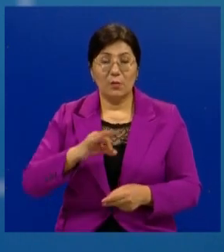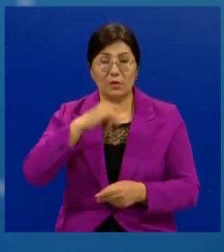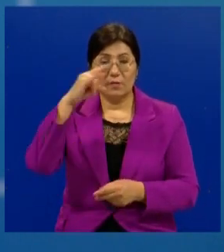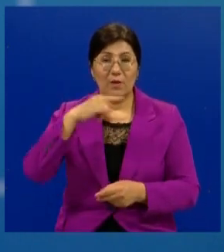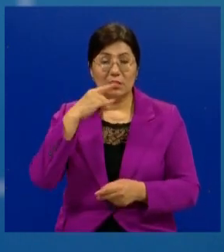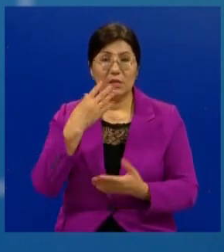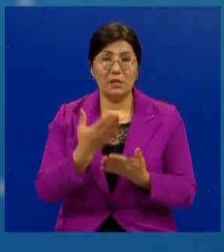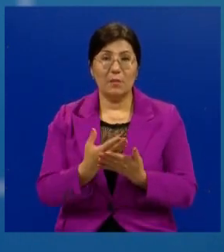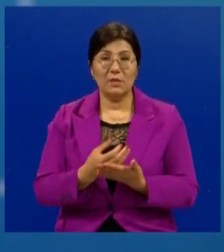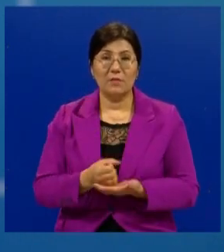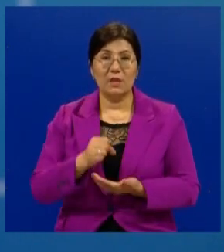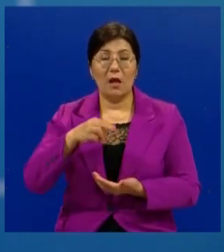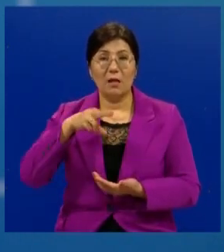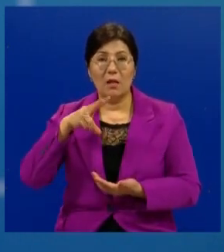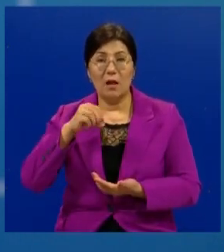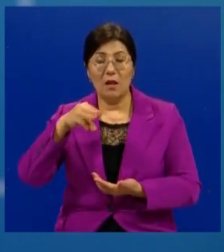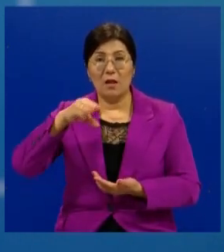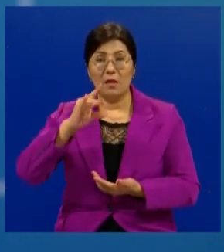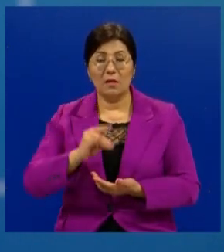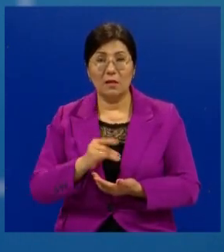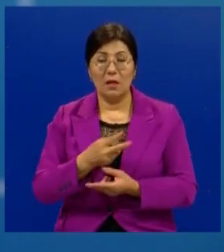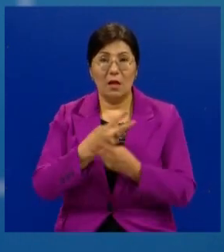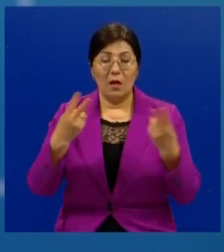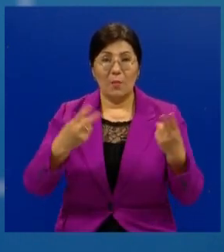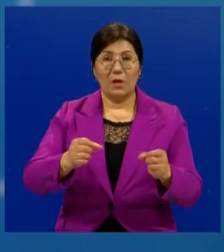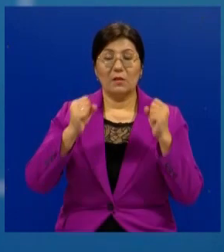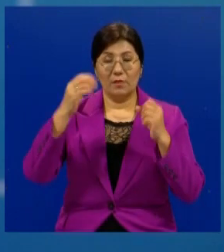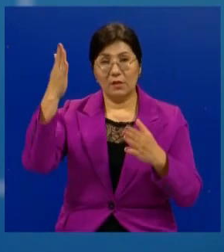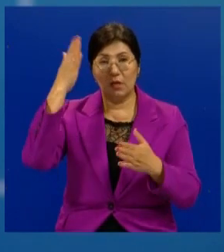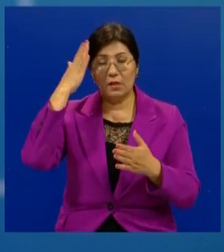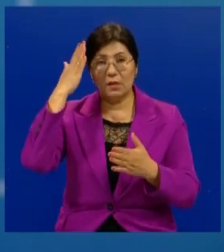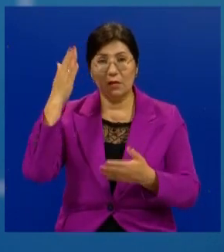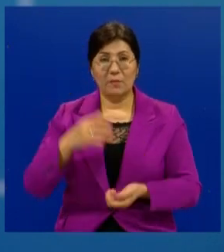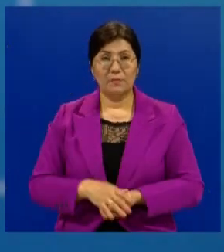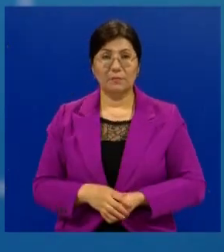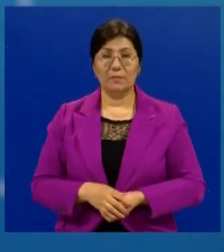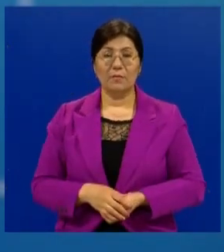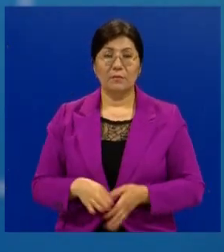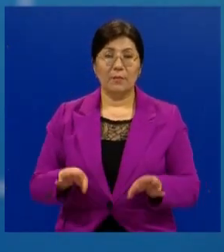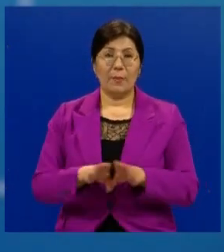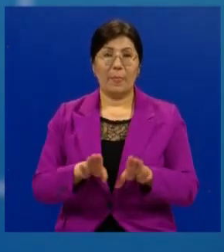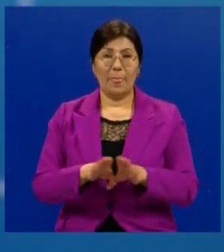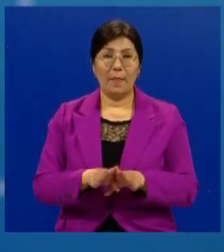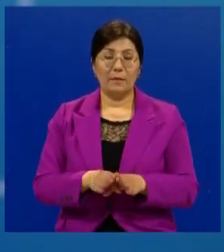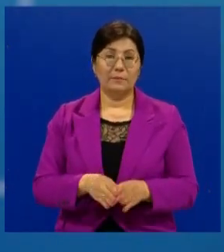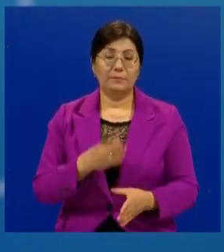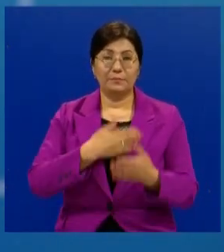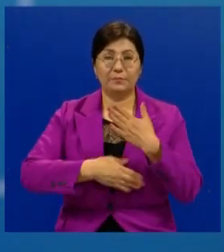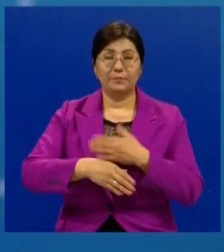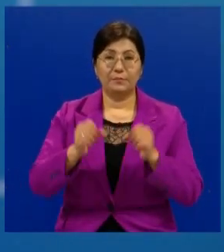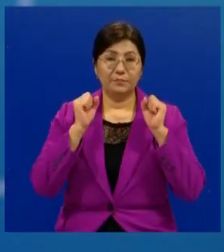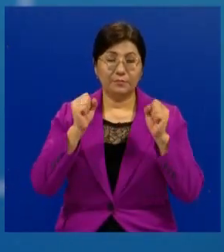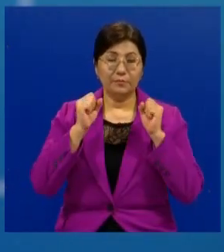Атлеты демонстрируют не только высокое спортивное мастерство, но и несгибаемую волю и характер. Таким образом, параспортсмены